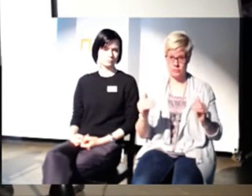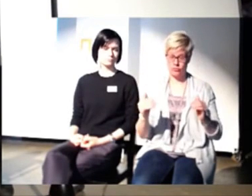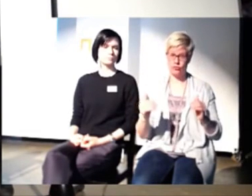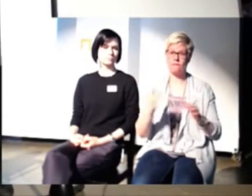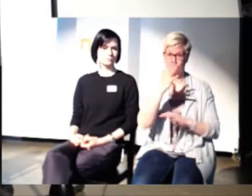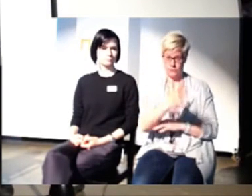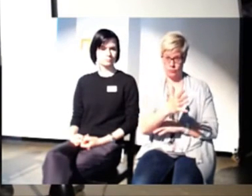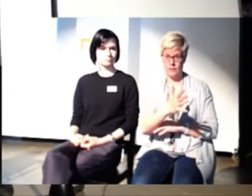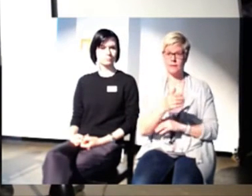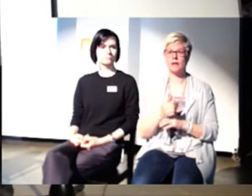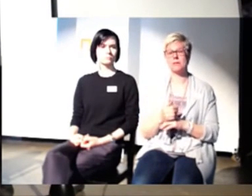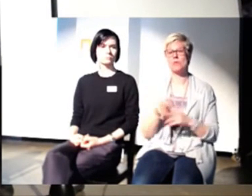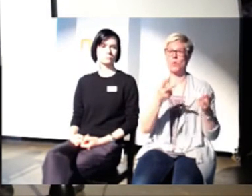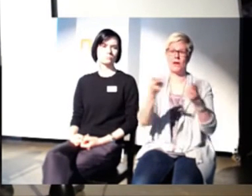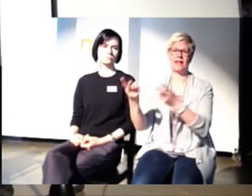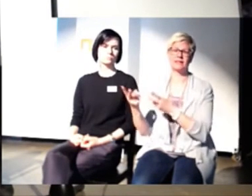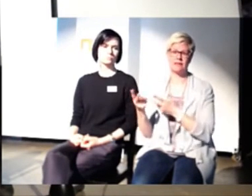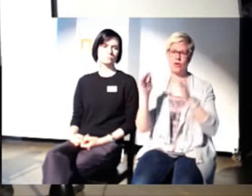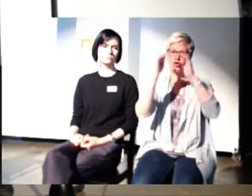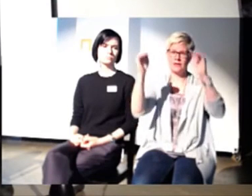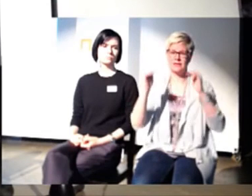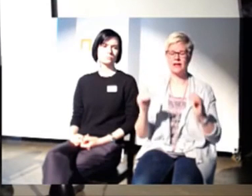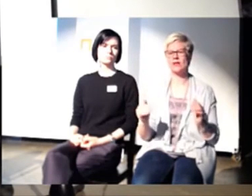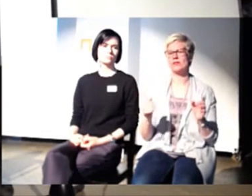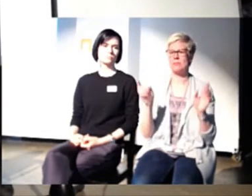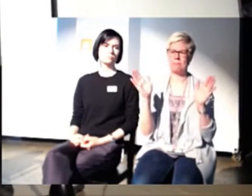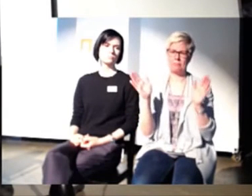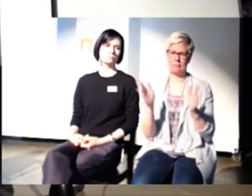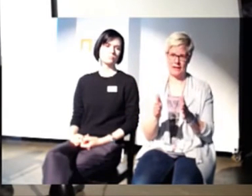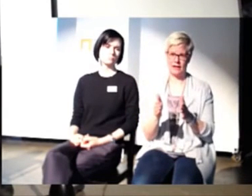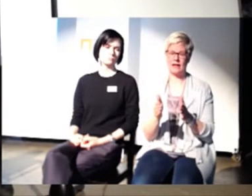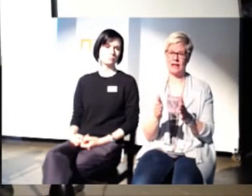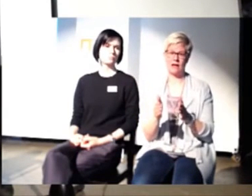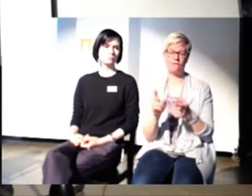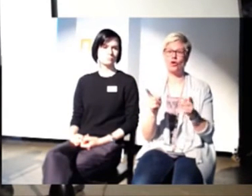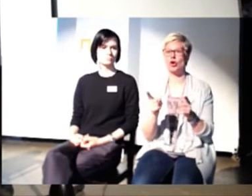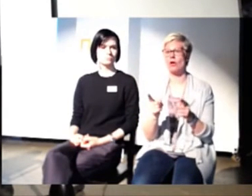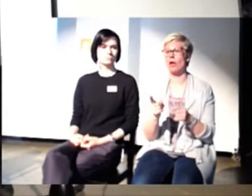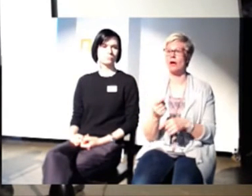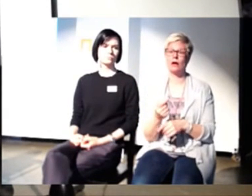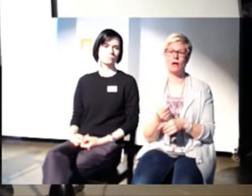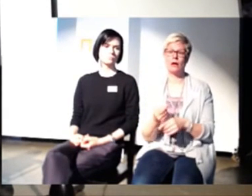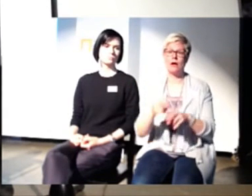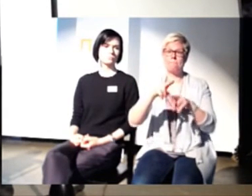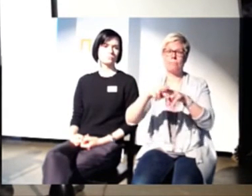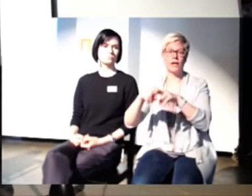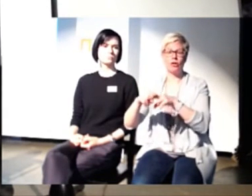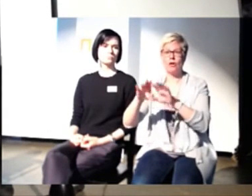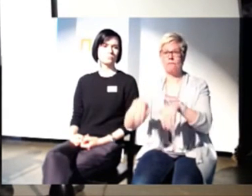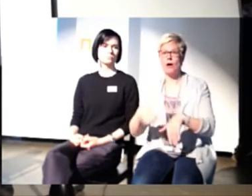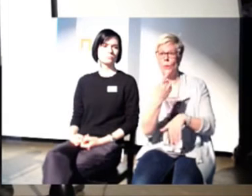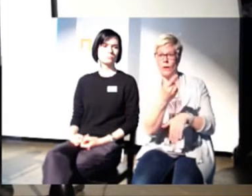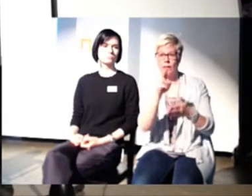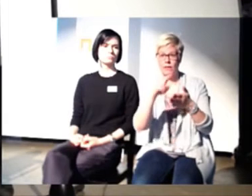on tyypillisesti melko pieniä. Eli niissä voi olla paikka lähinnä yhdelle tai kahdelle taiteilijalle. Mutta poikkeuksia